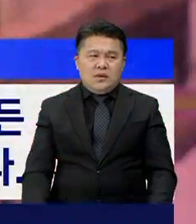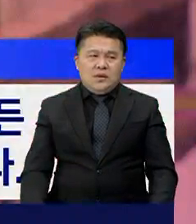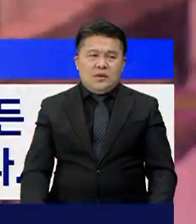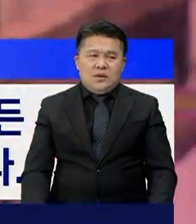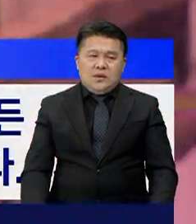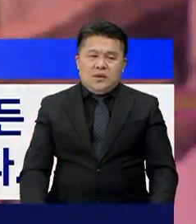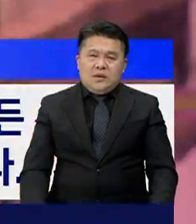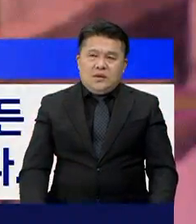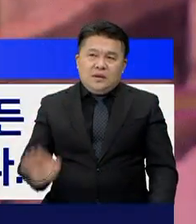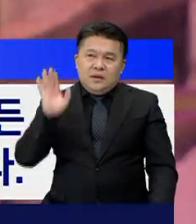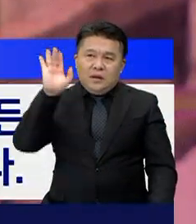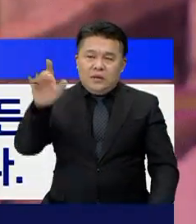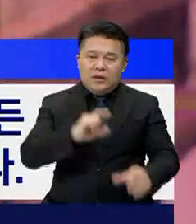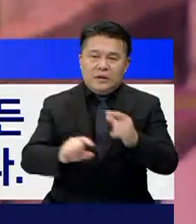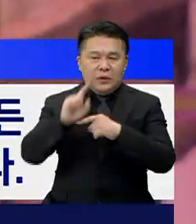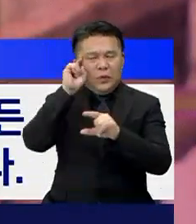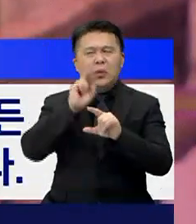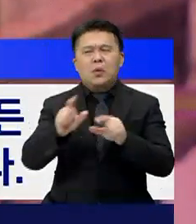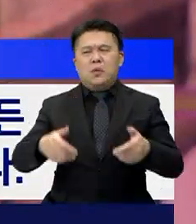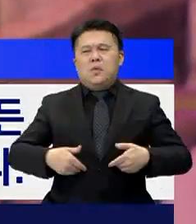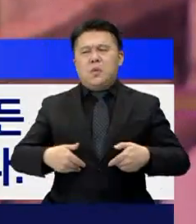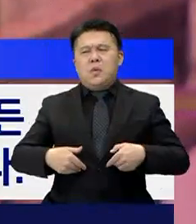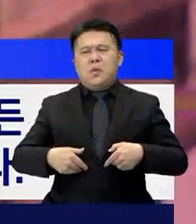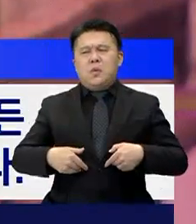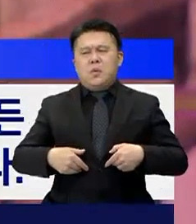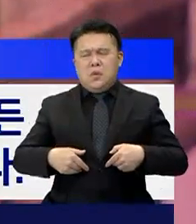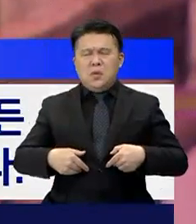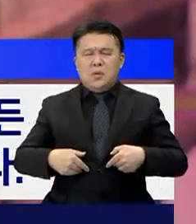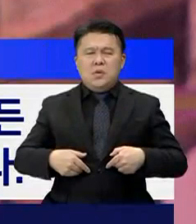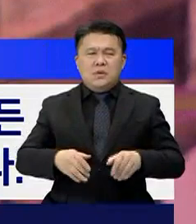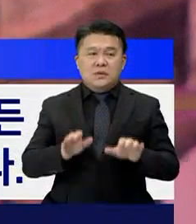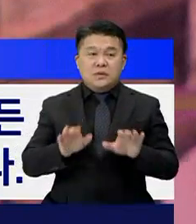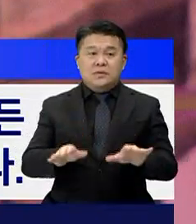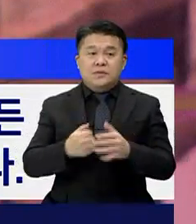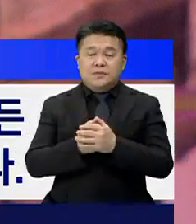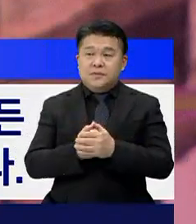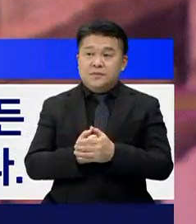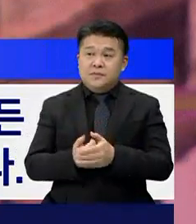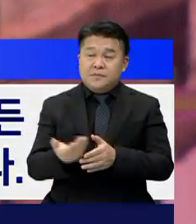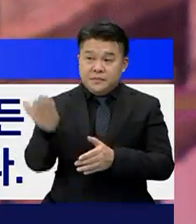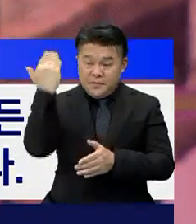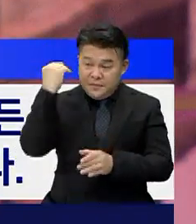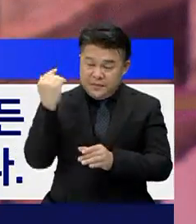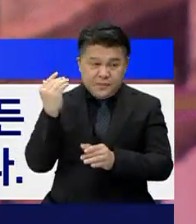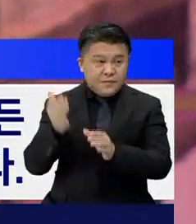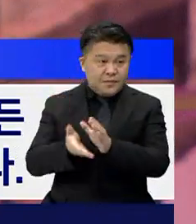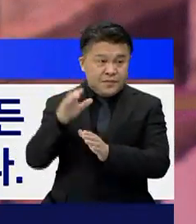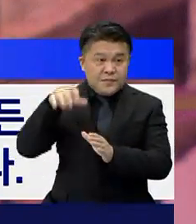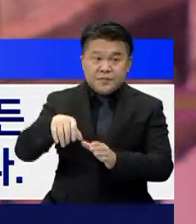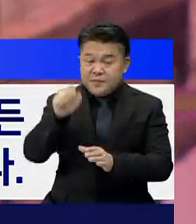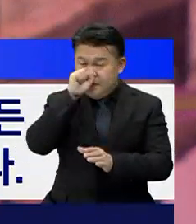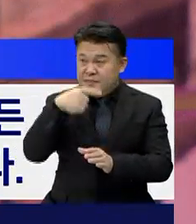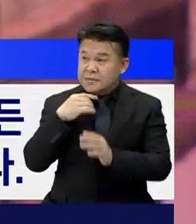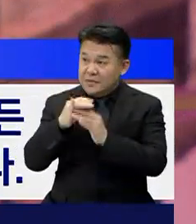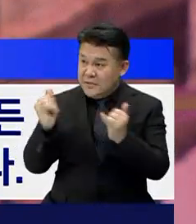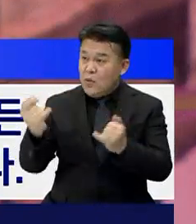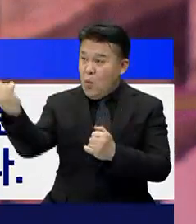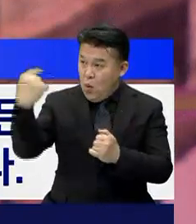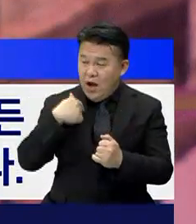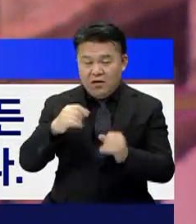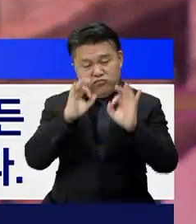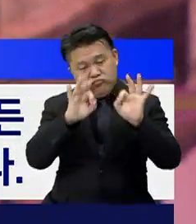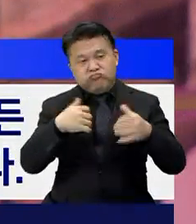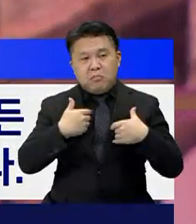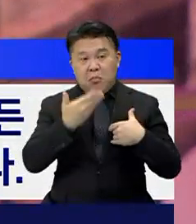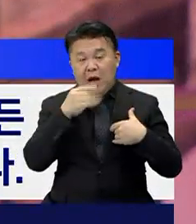어떻게 써야 될지는 좀 더 시간적으로 필요한 것 같습니다. 좀 어쨌든 구도심을 좋아하시는 많은 분들이 와서